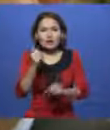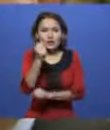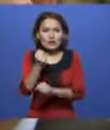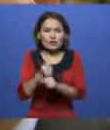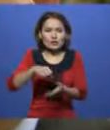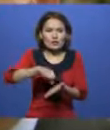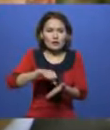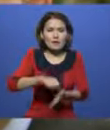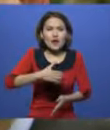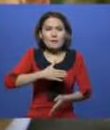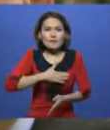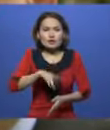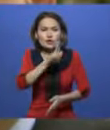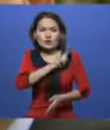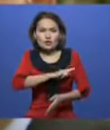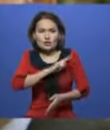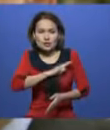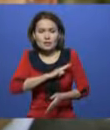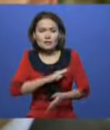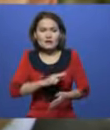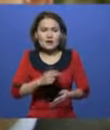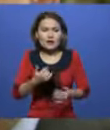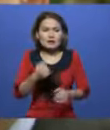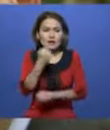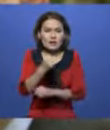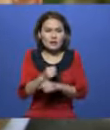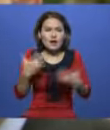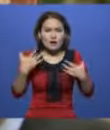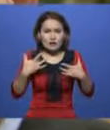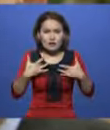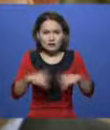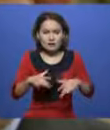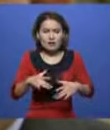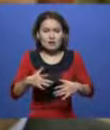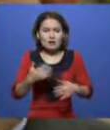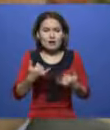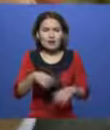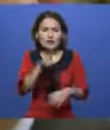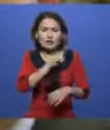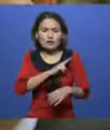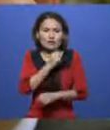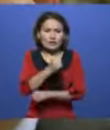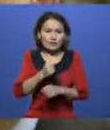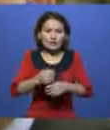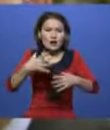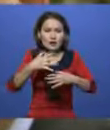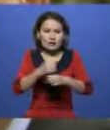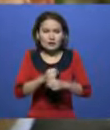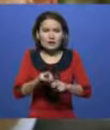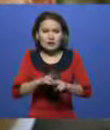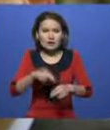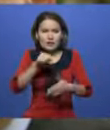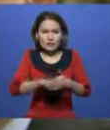қосылды. Біз жұмыс орны мен әлеуметтік төлемдердің қысқаруына қарсымыз. Сондықтан өз ұстанымымызды 15-ші желтоқсанда болатын